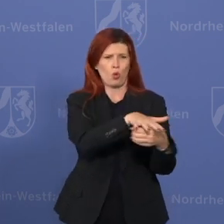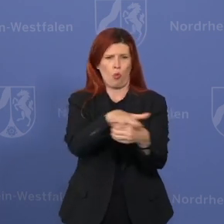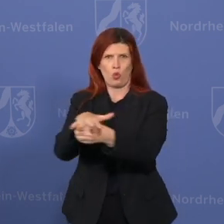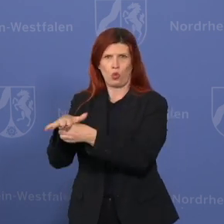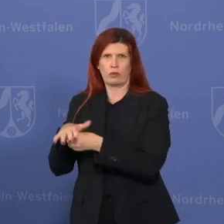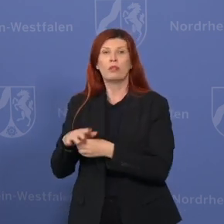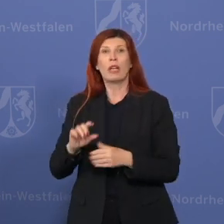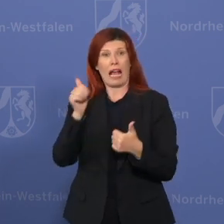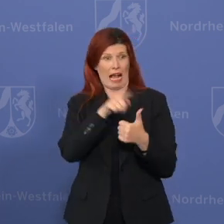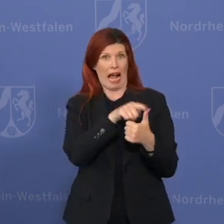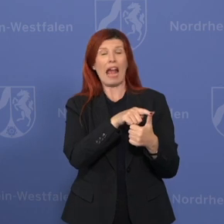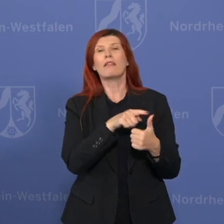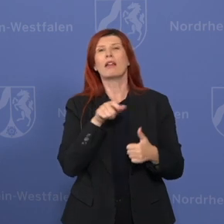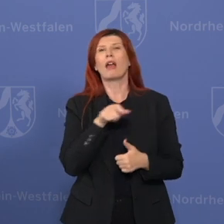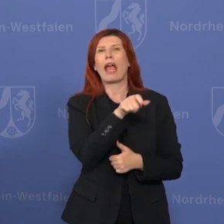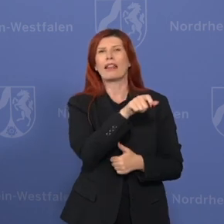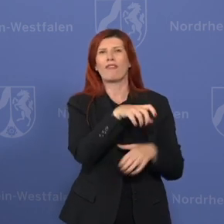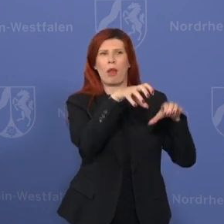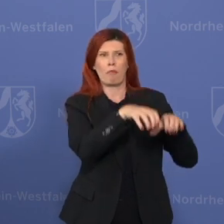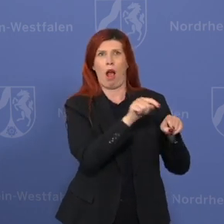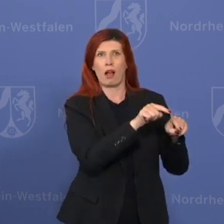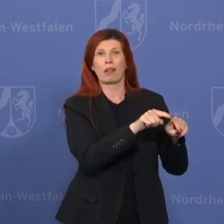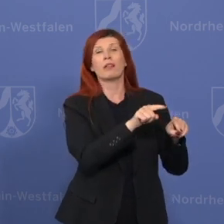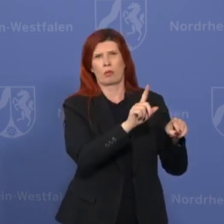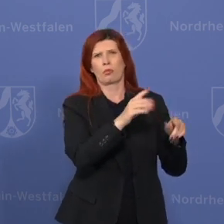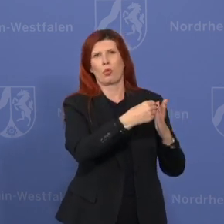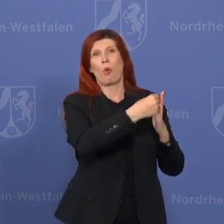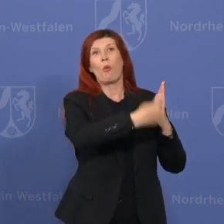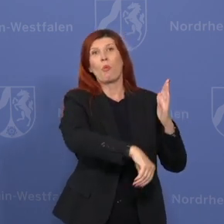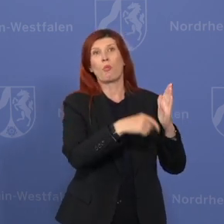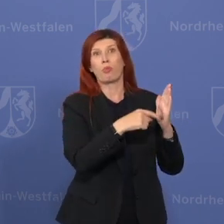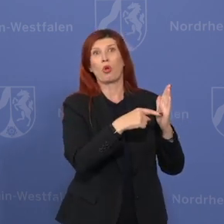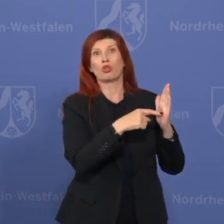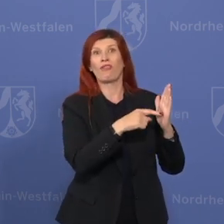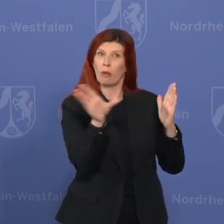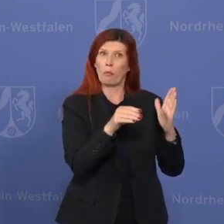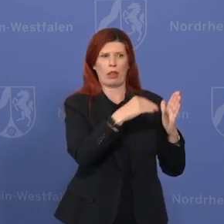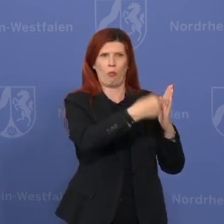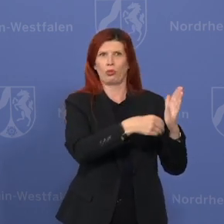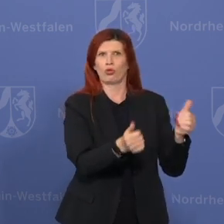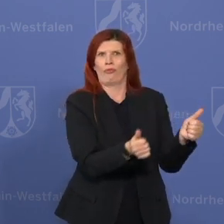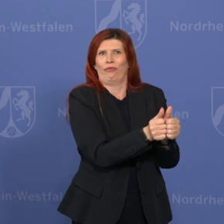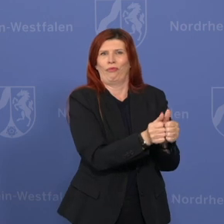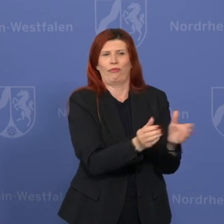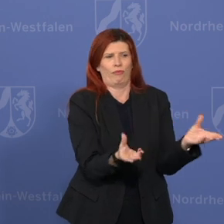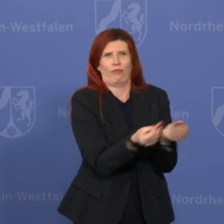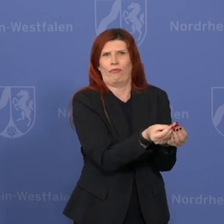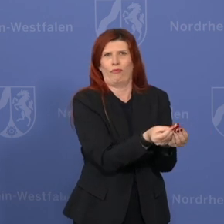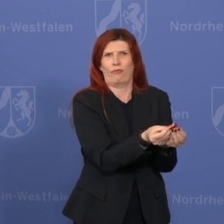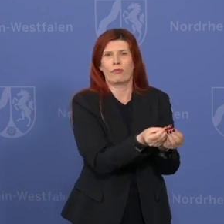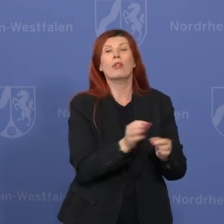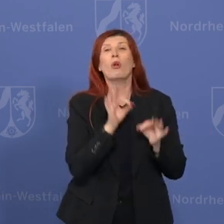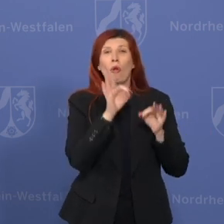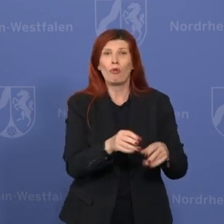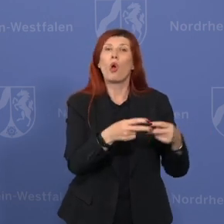der NRW-Bank, wo es tatsächlich um bürgschaftsunterlegte Kredite geht, einmal für die öffentlichen Unternehmen, für die